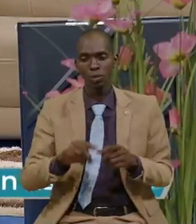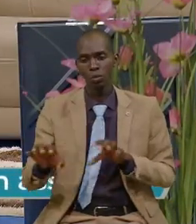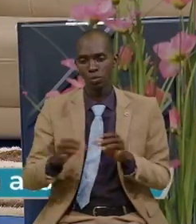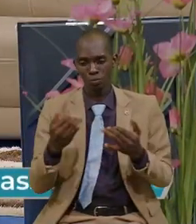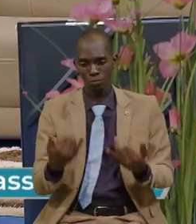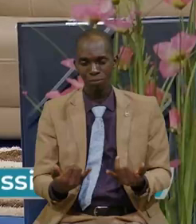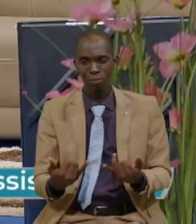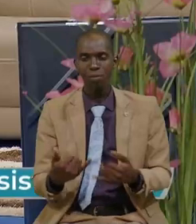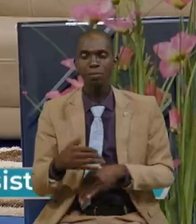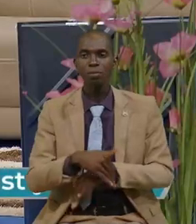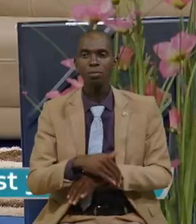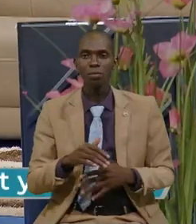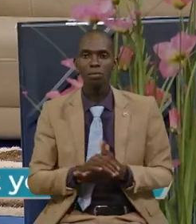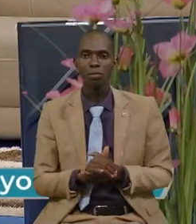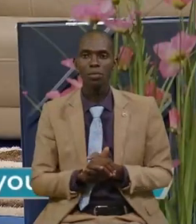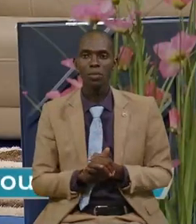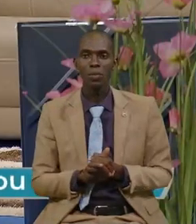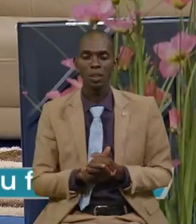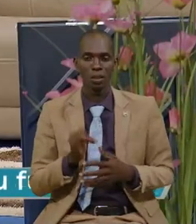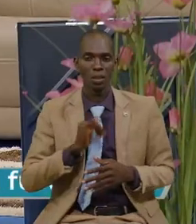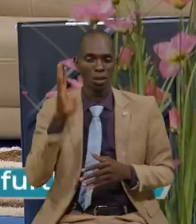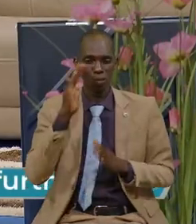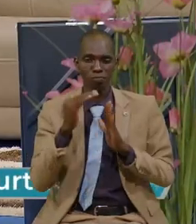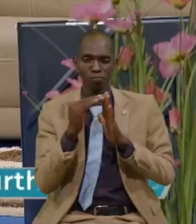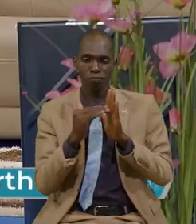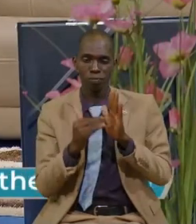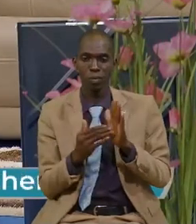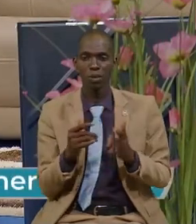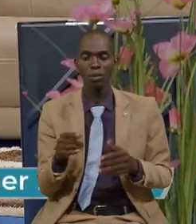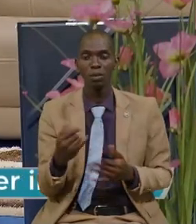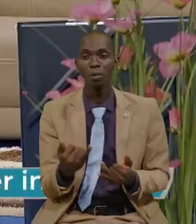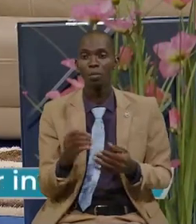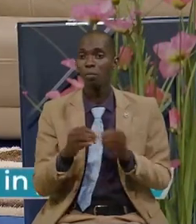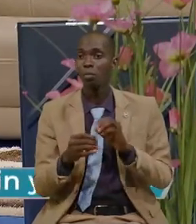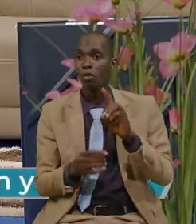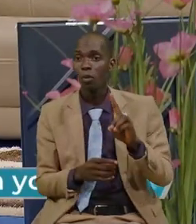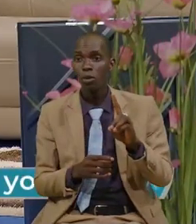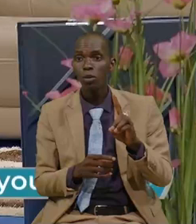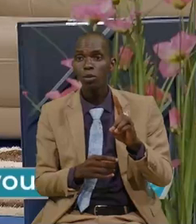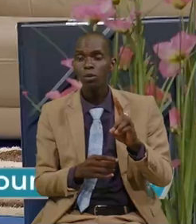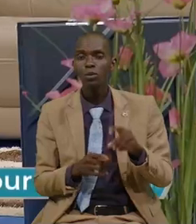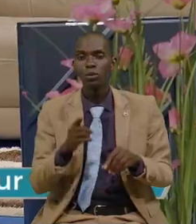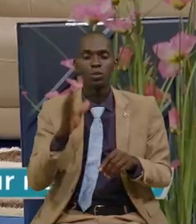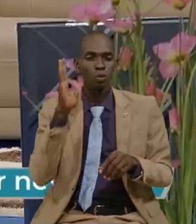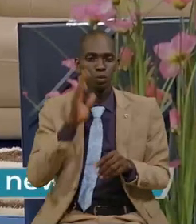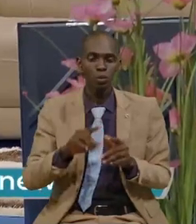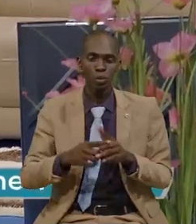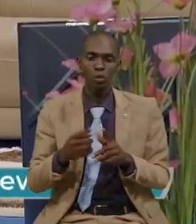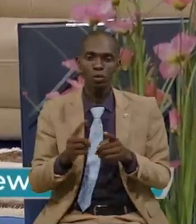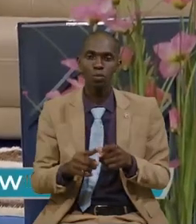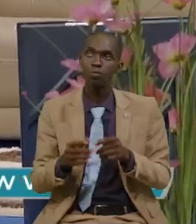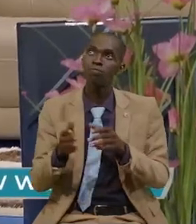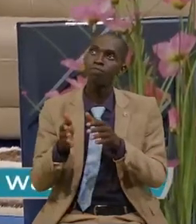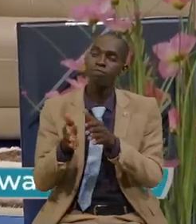devoir que nous devons exécuter ce soir. Je vais mentionner cela. Numéro 1, nous allons faire